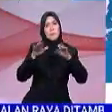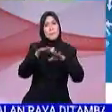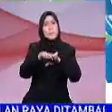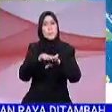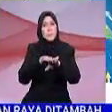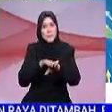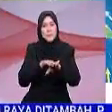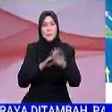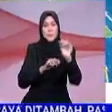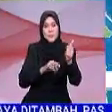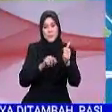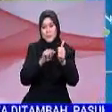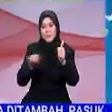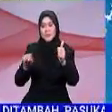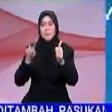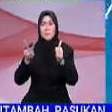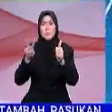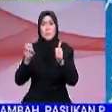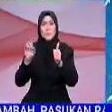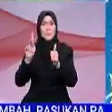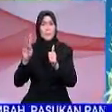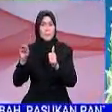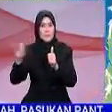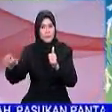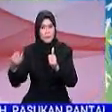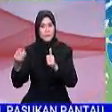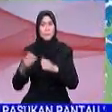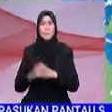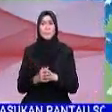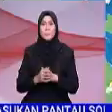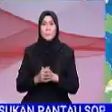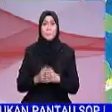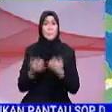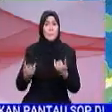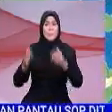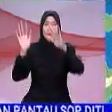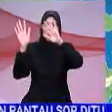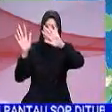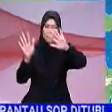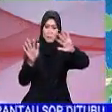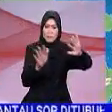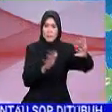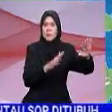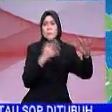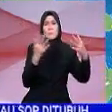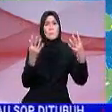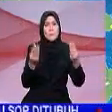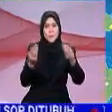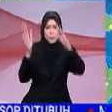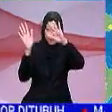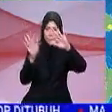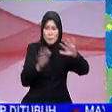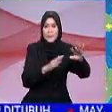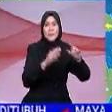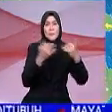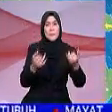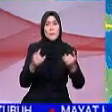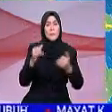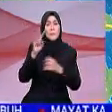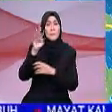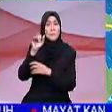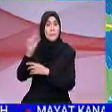lemah sekitar 10 hingga 20 km sejam. Dan dengan keadaan angin yang kurang signifikan, buat masa kini, Met Malaysia tidak